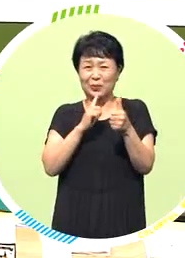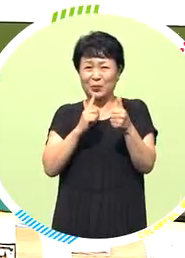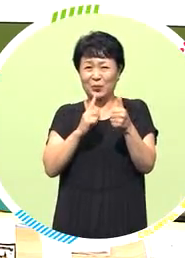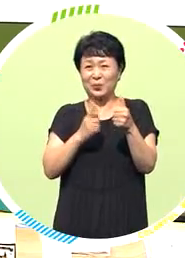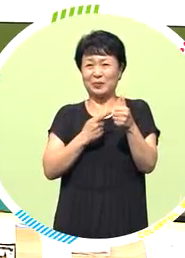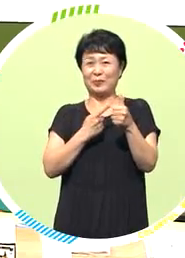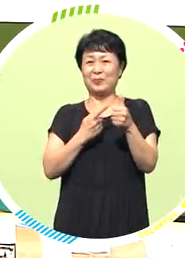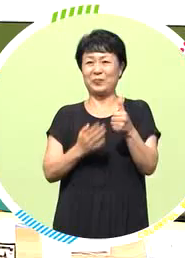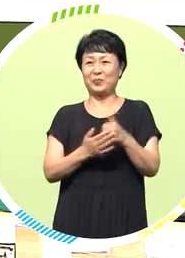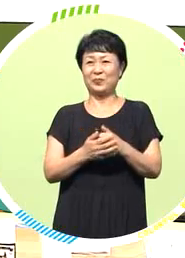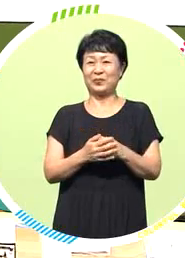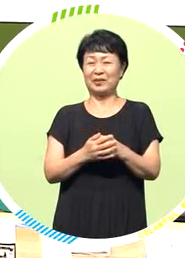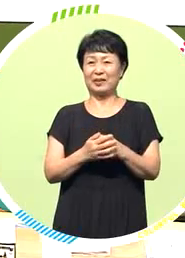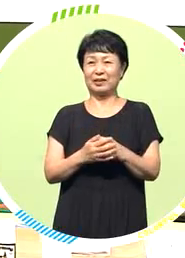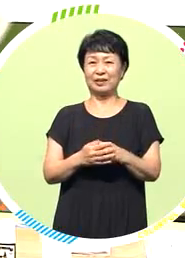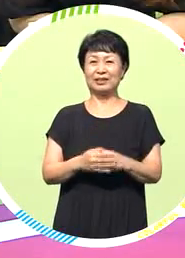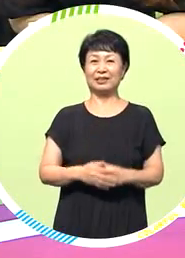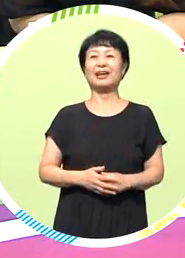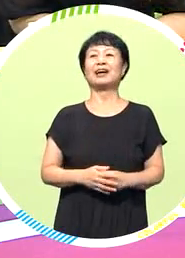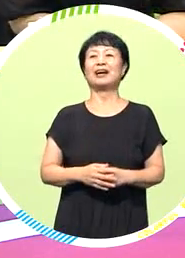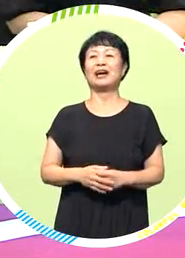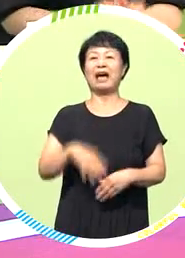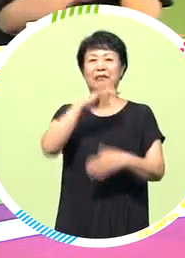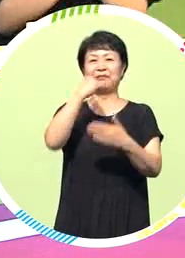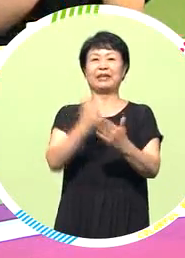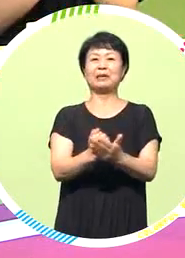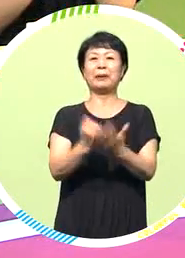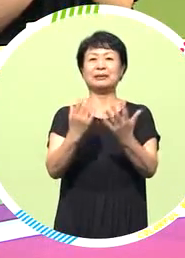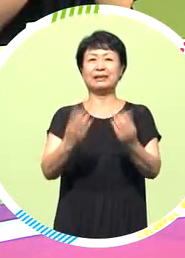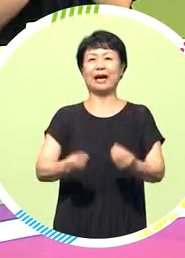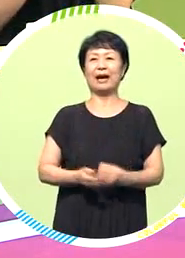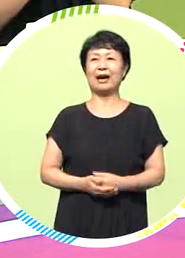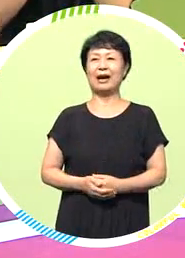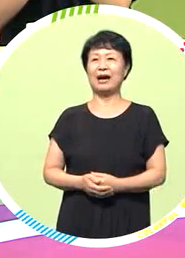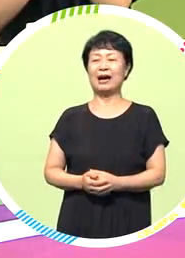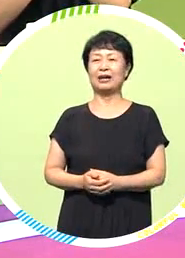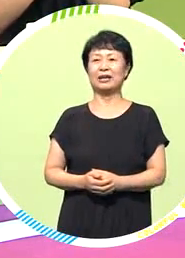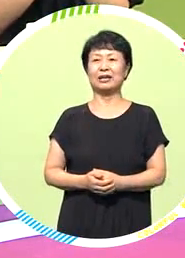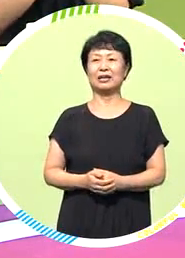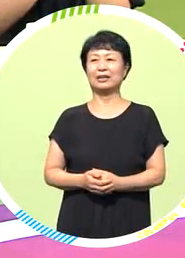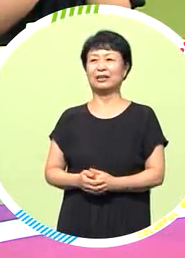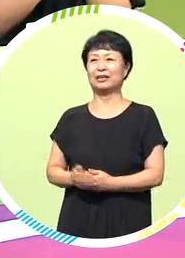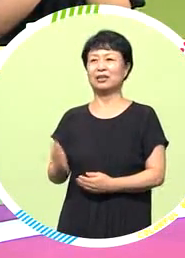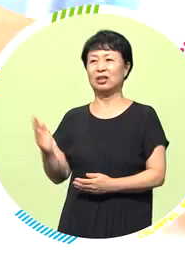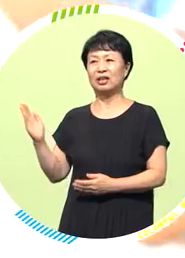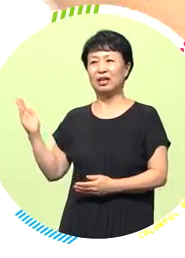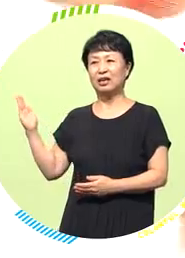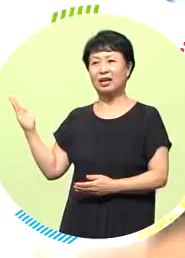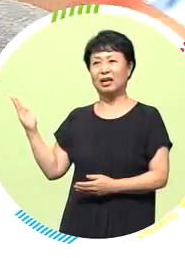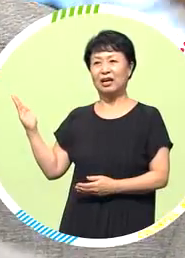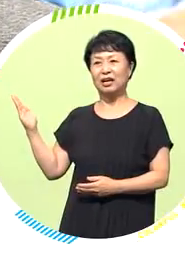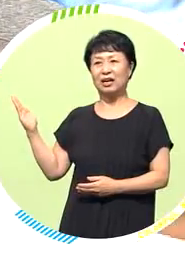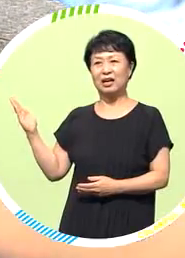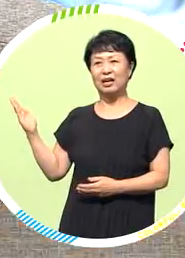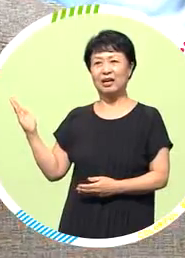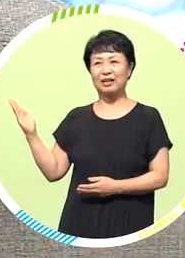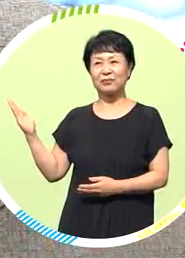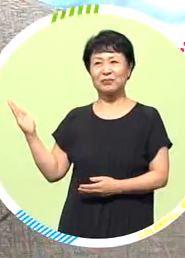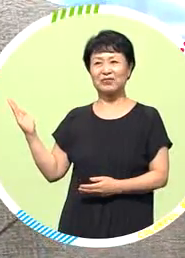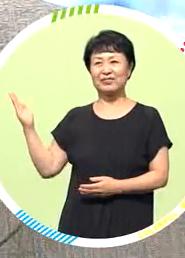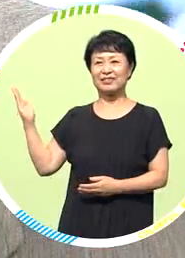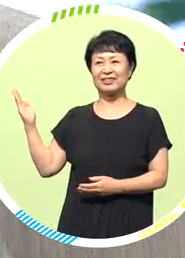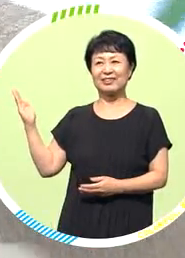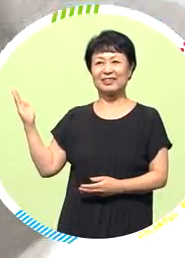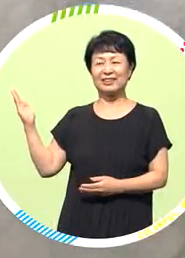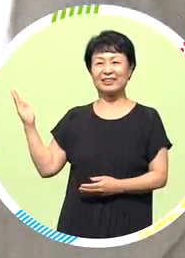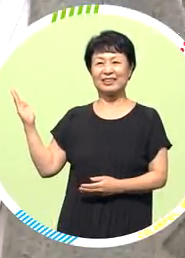なちょっと こすぐった そうなんですね。 よしよし、できました。 見せて見せて、見せてください。 どうなったの、どうなったの。 よし、じゃあこれをちょっと撮りますね。